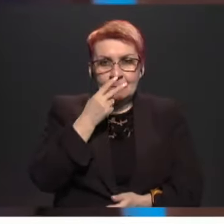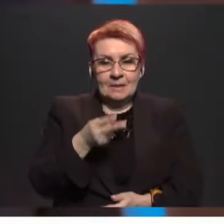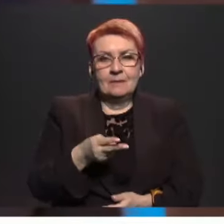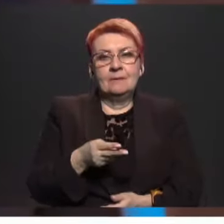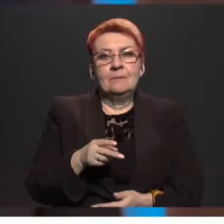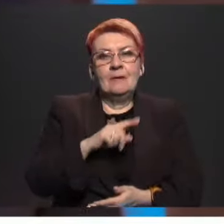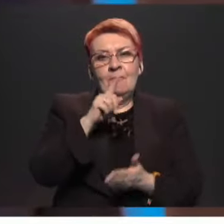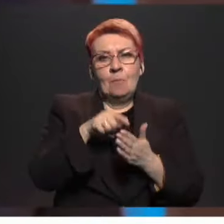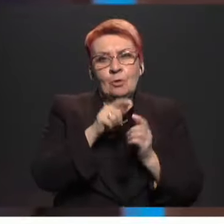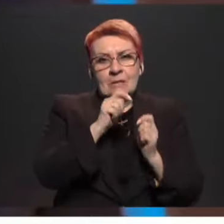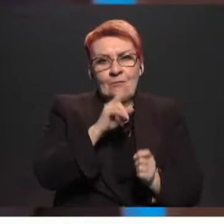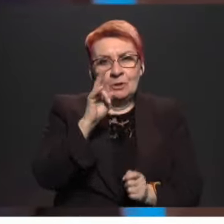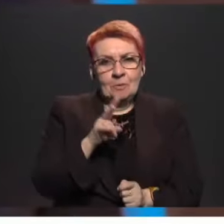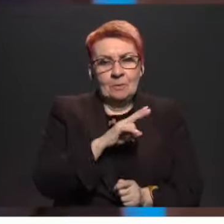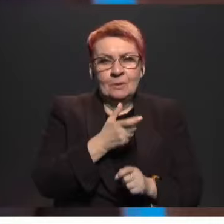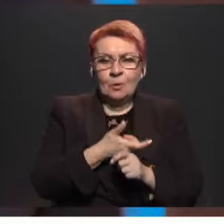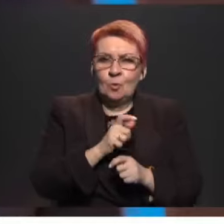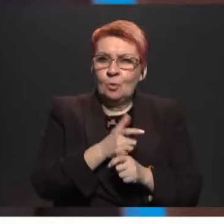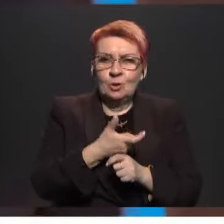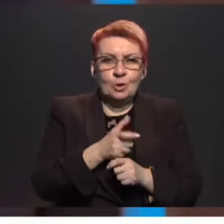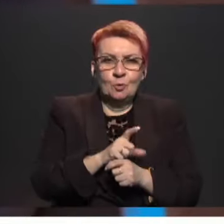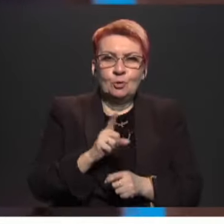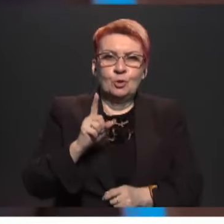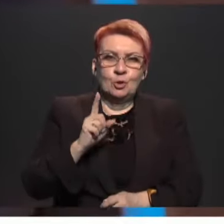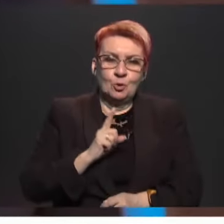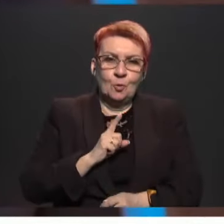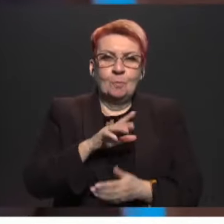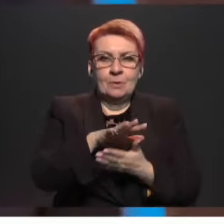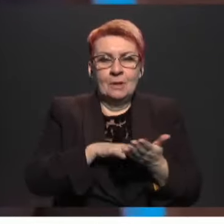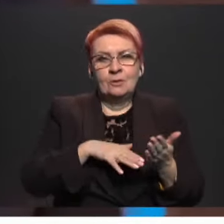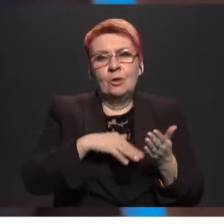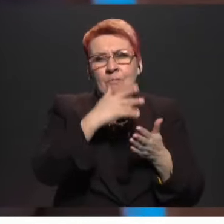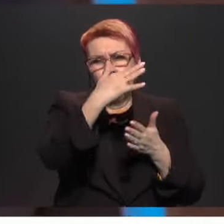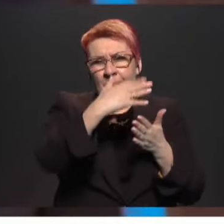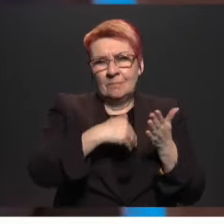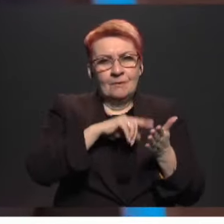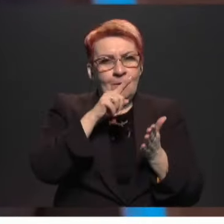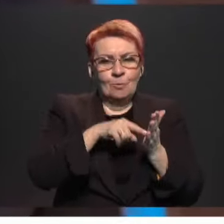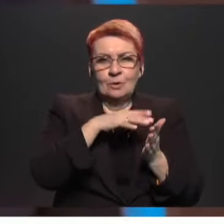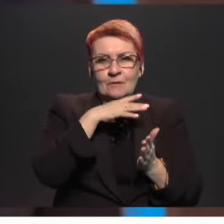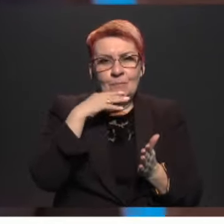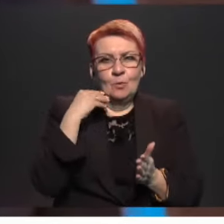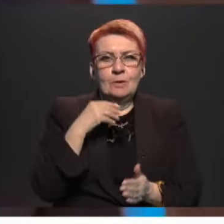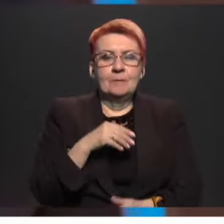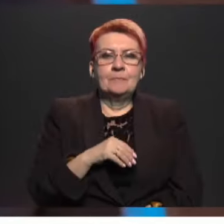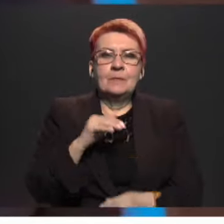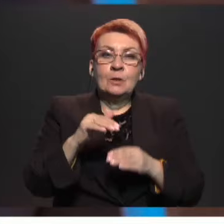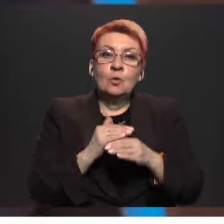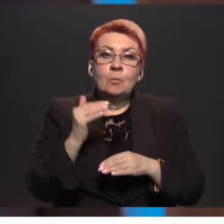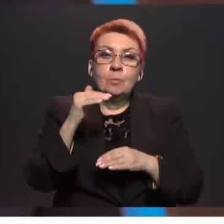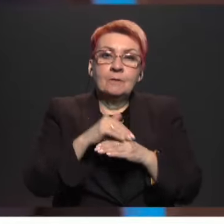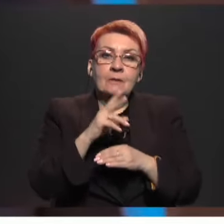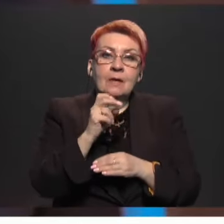Задавайте вопросы батюшке, мы их очень-очень ждем. Но я продолжу зачитывать вопросы из ВКонтакте от Екатерины. Добрый вечер. Как